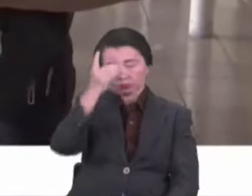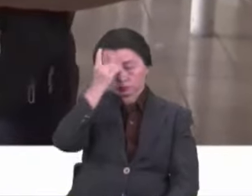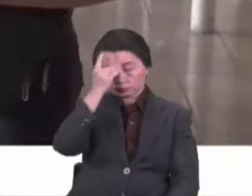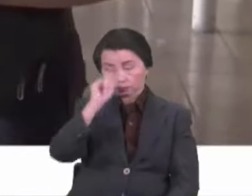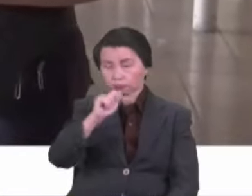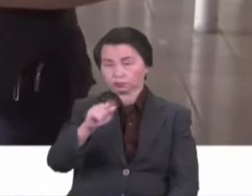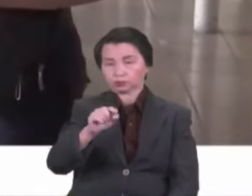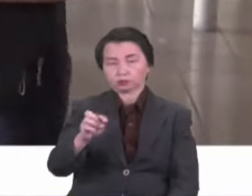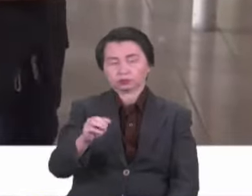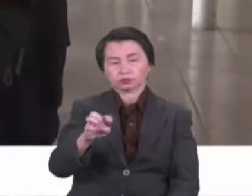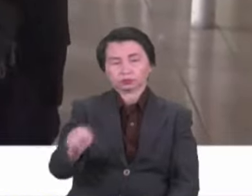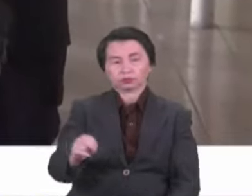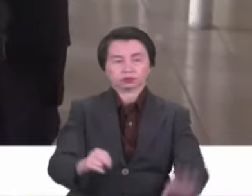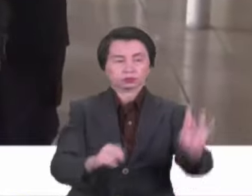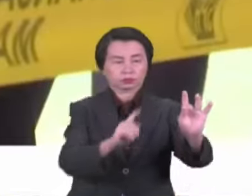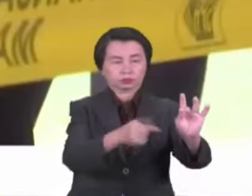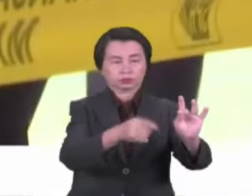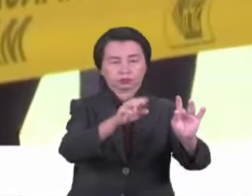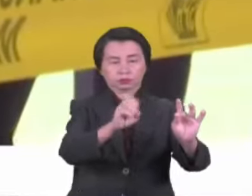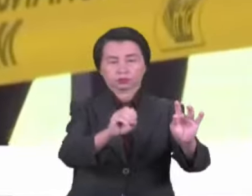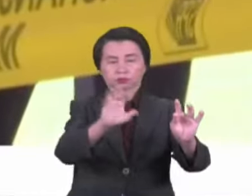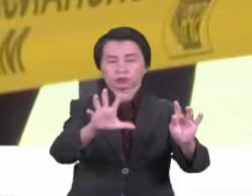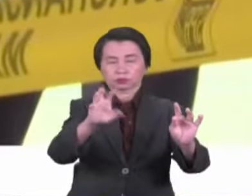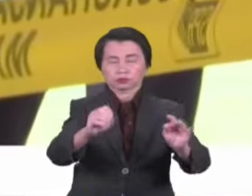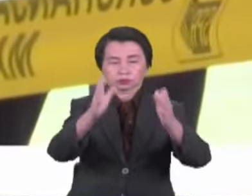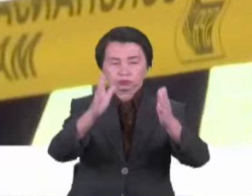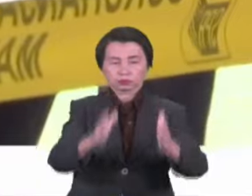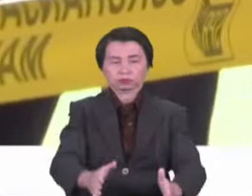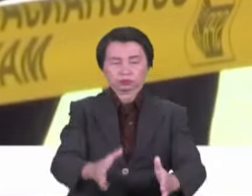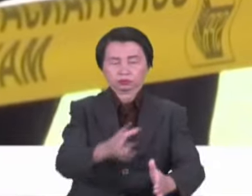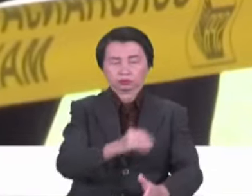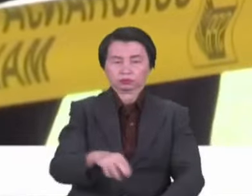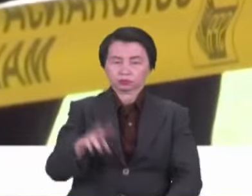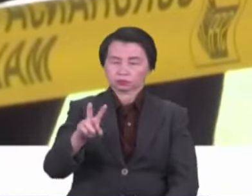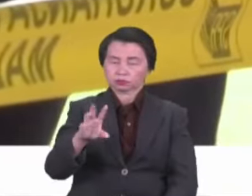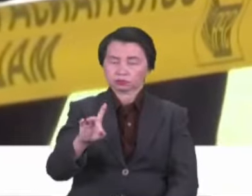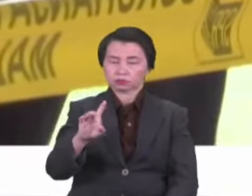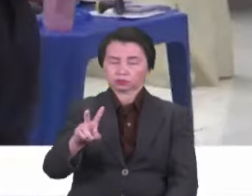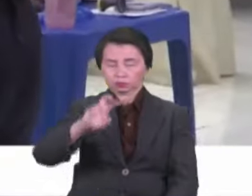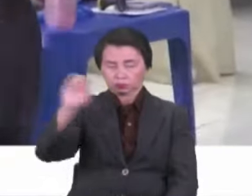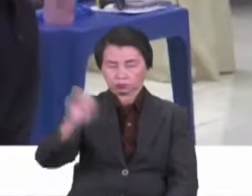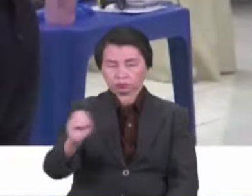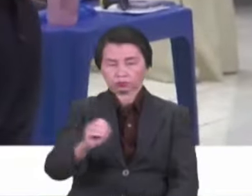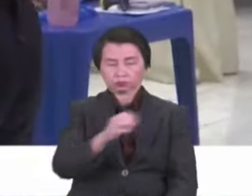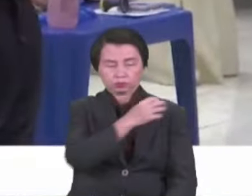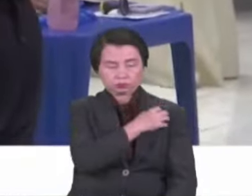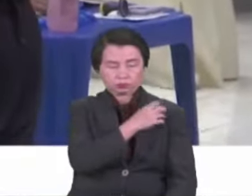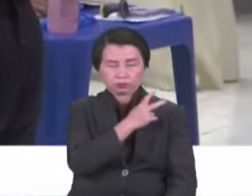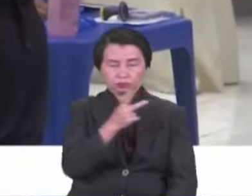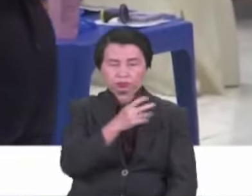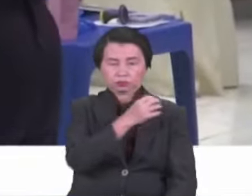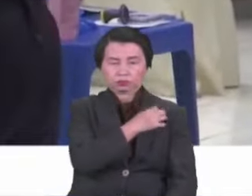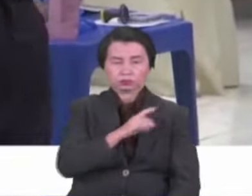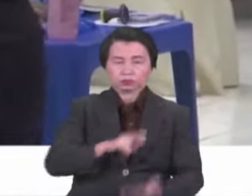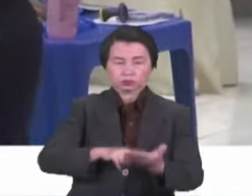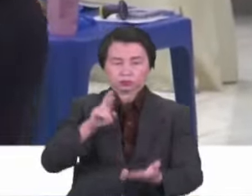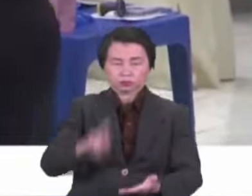memberitahu seramai 8,050 orang bersamaan 82% kekuatan pegawai kanan dan pegawai rendah